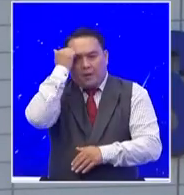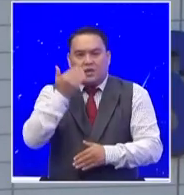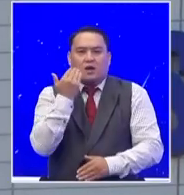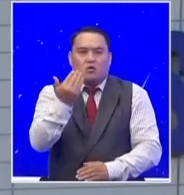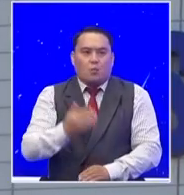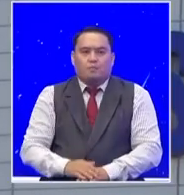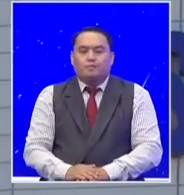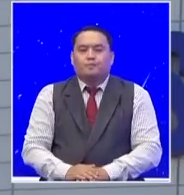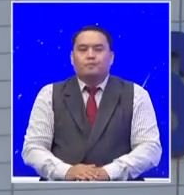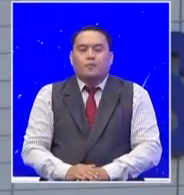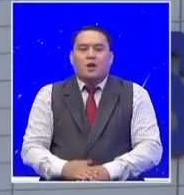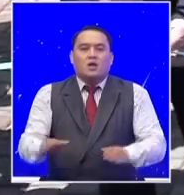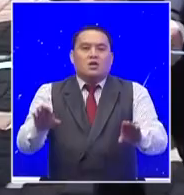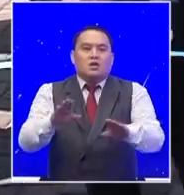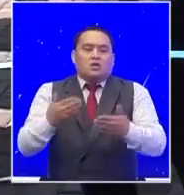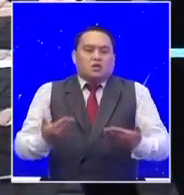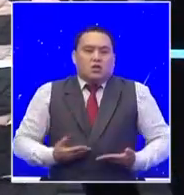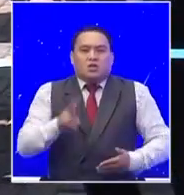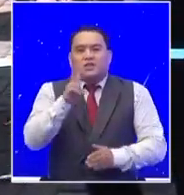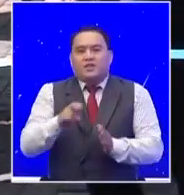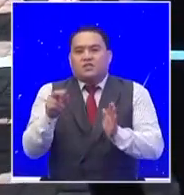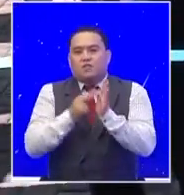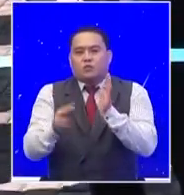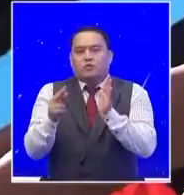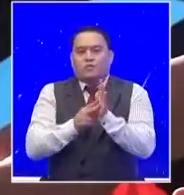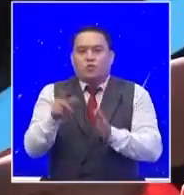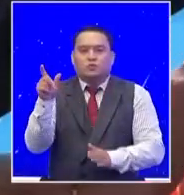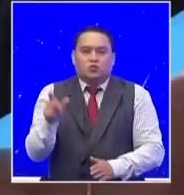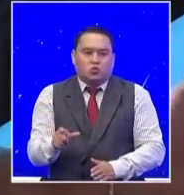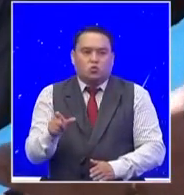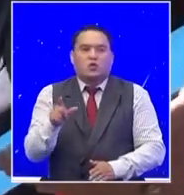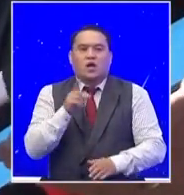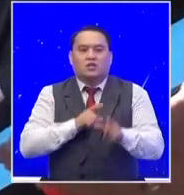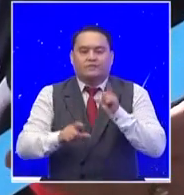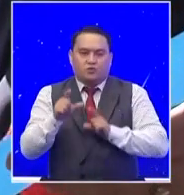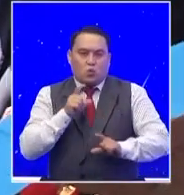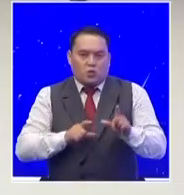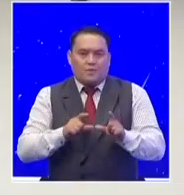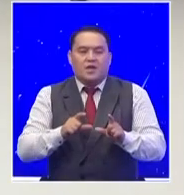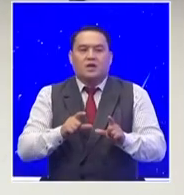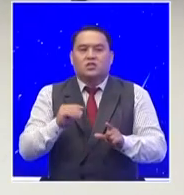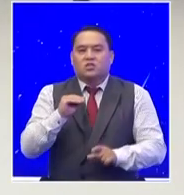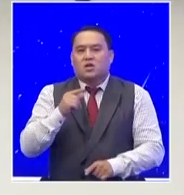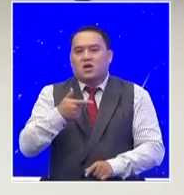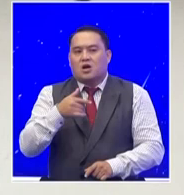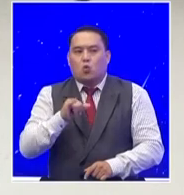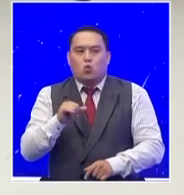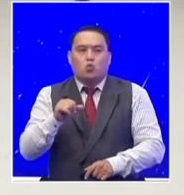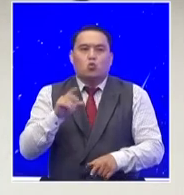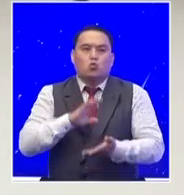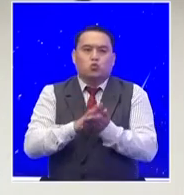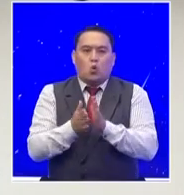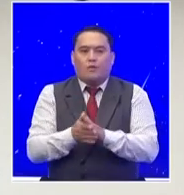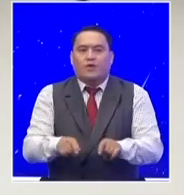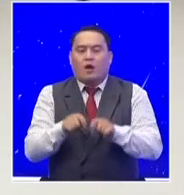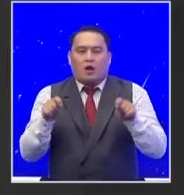В новом общежитии будут проживать 288 студентов Жетысусского государственного университета. Для их комфортного пребывания созданы все